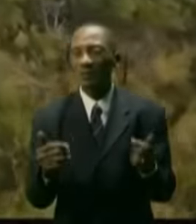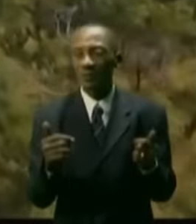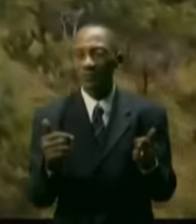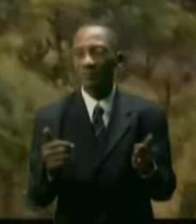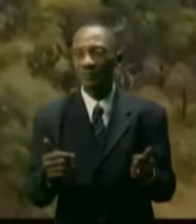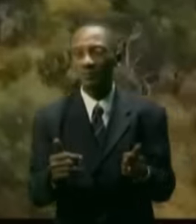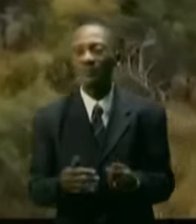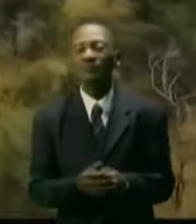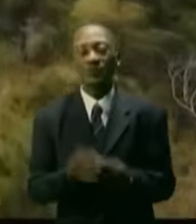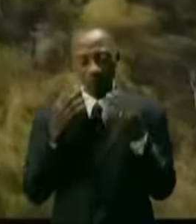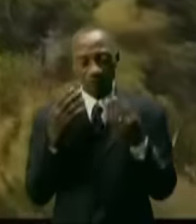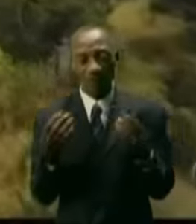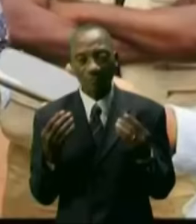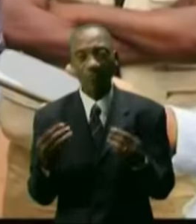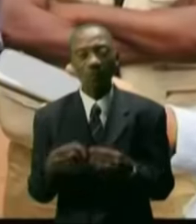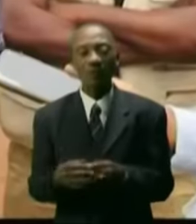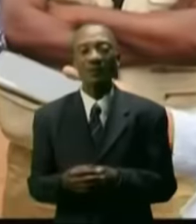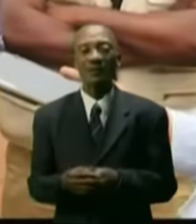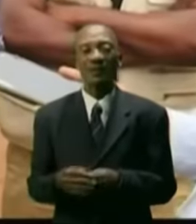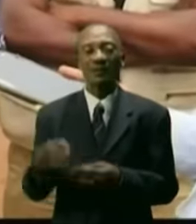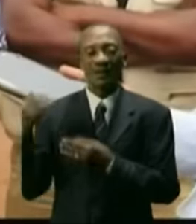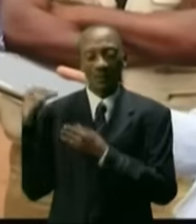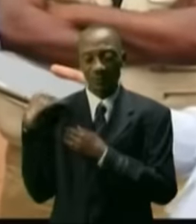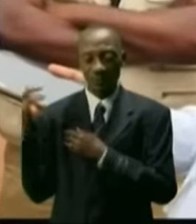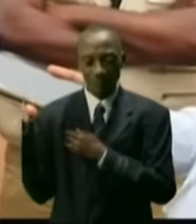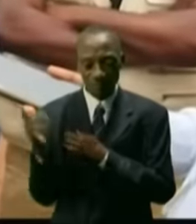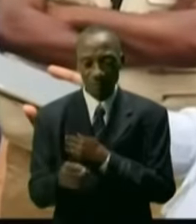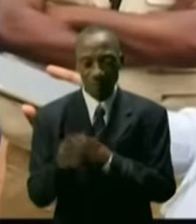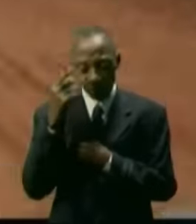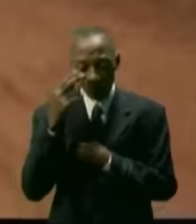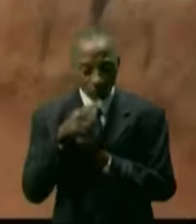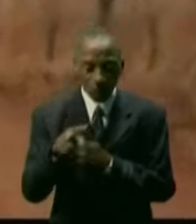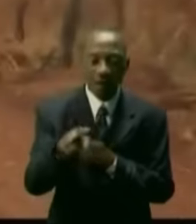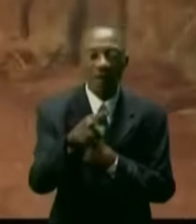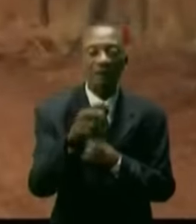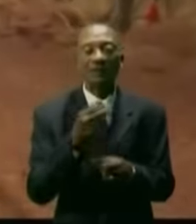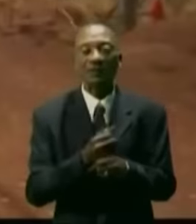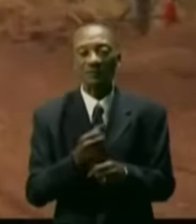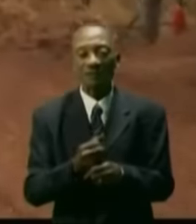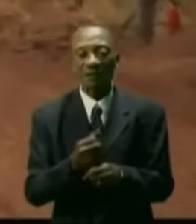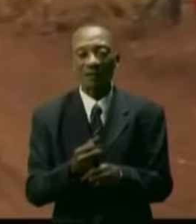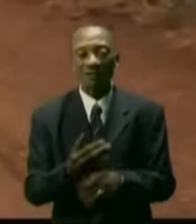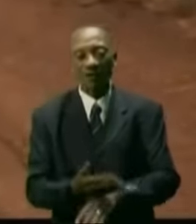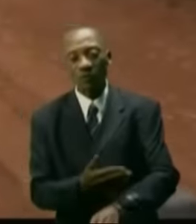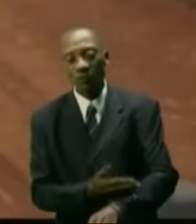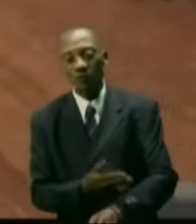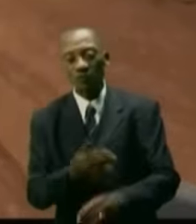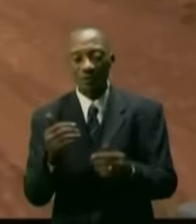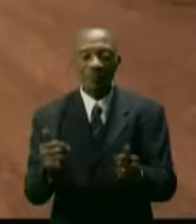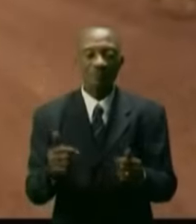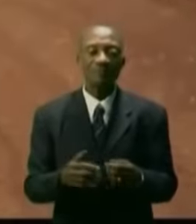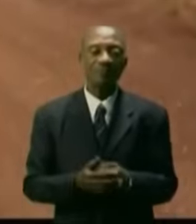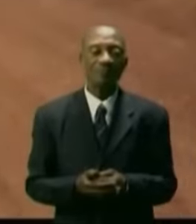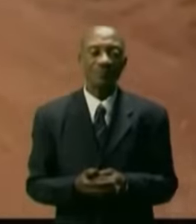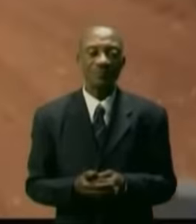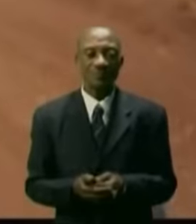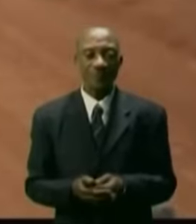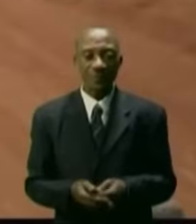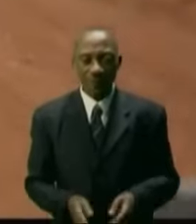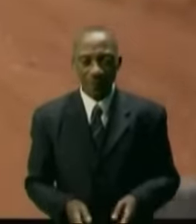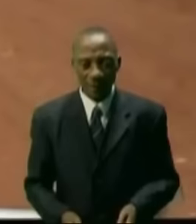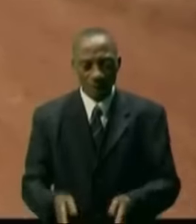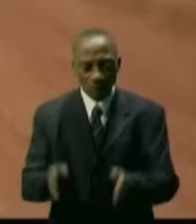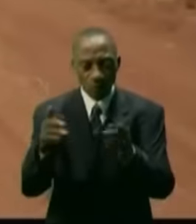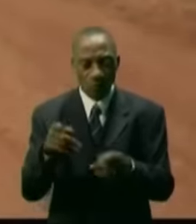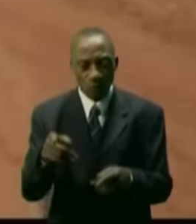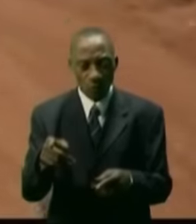jusqu'au PK62 dans le cadre du premier lot de ces travaux. La construction de cette route qui va relier la